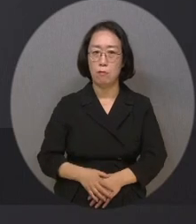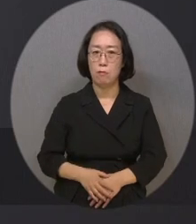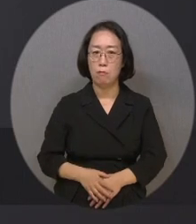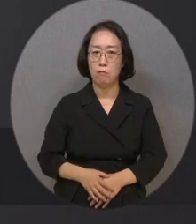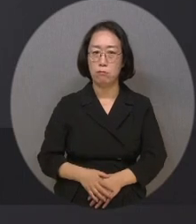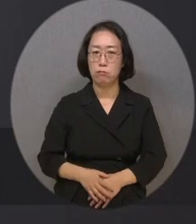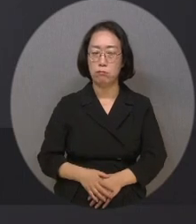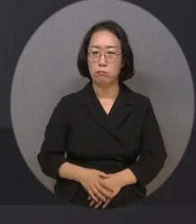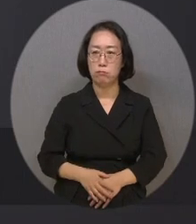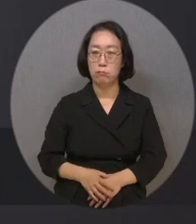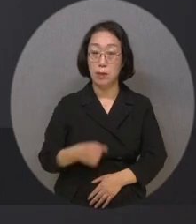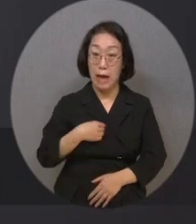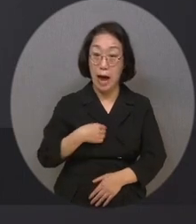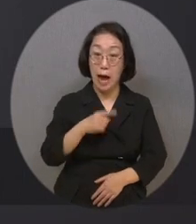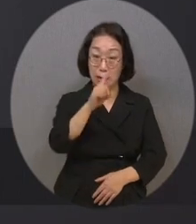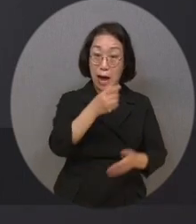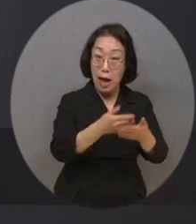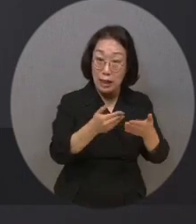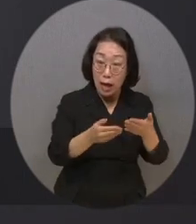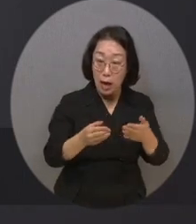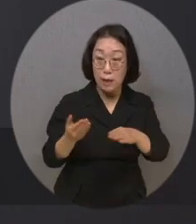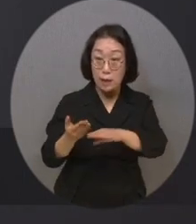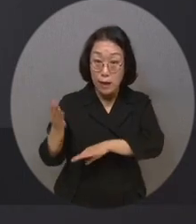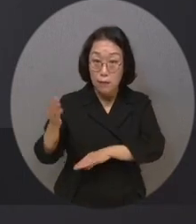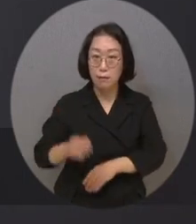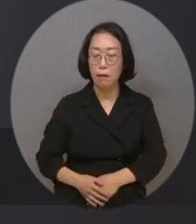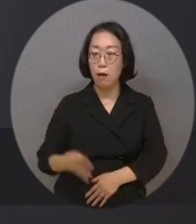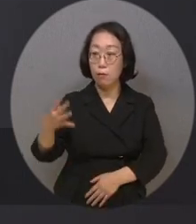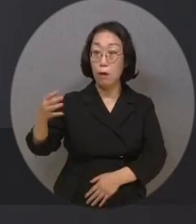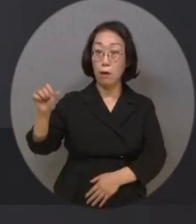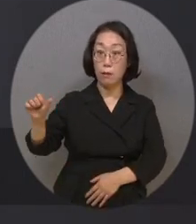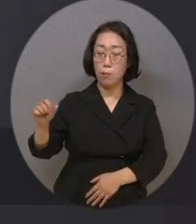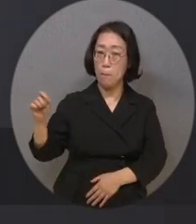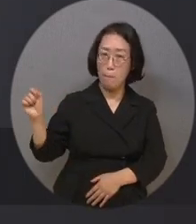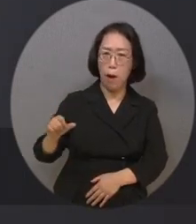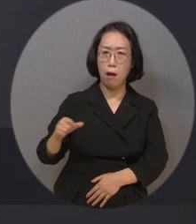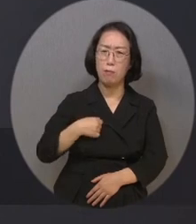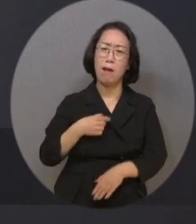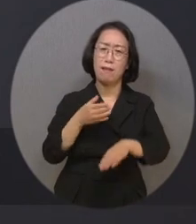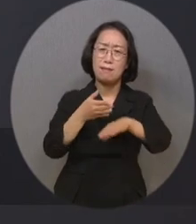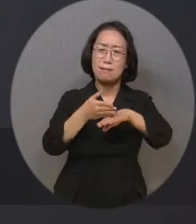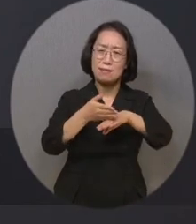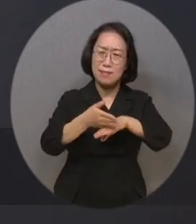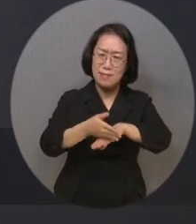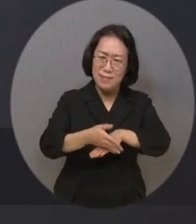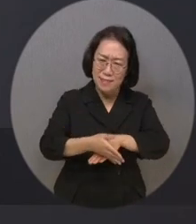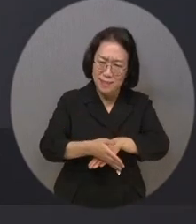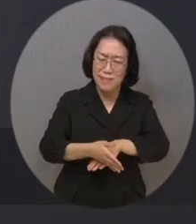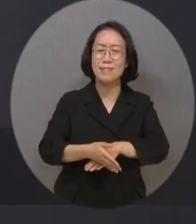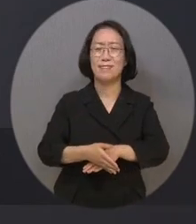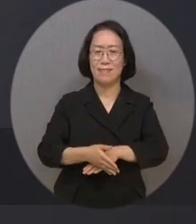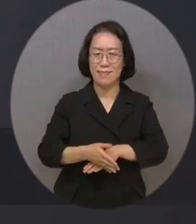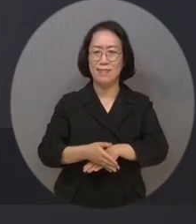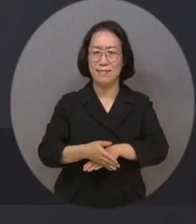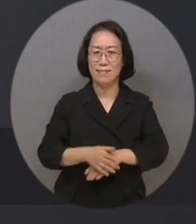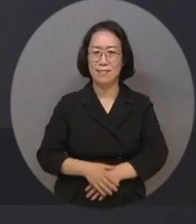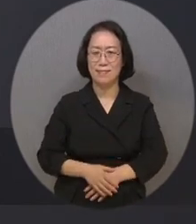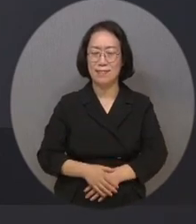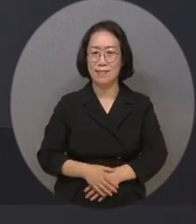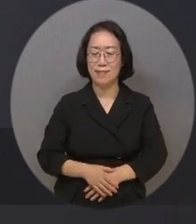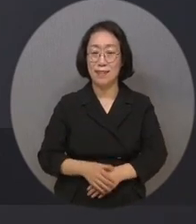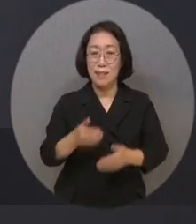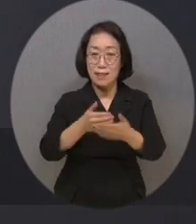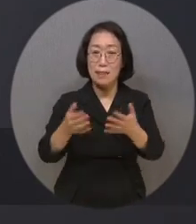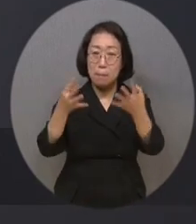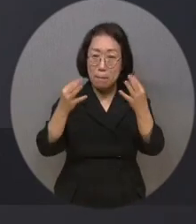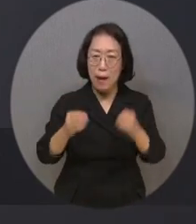한 제가 한 점 그릴 때 벌써 한 네다섯 점 그리는 그런 속도하고 비슷하게 되다 보니까 좀 다작을